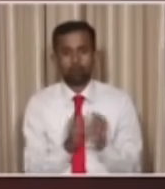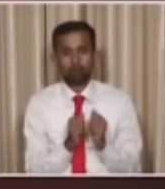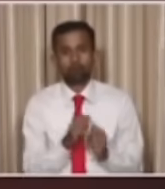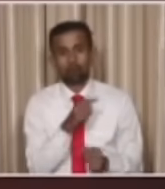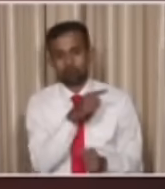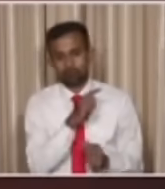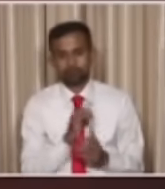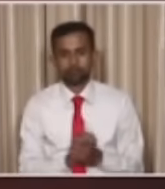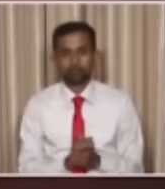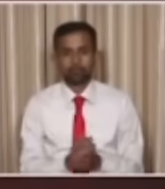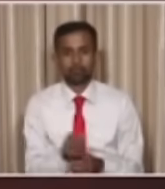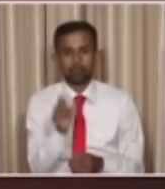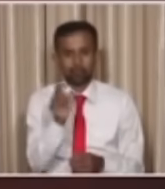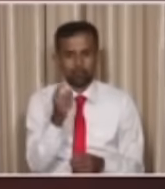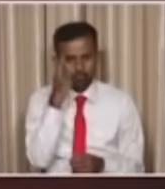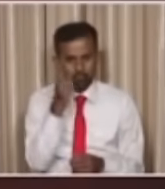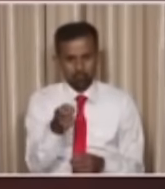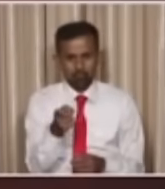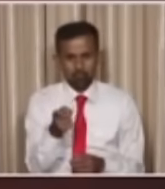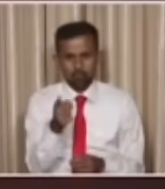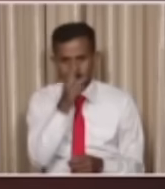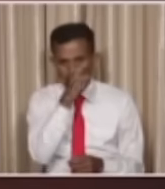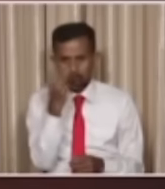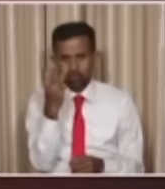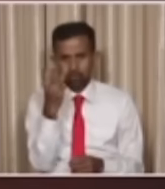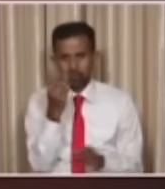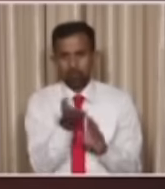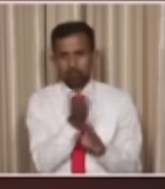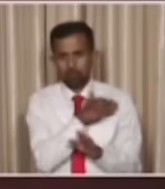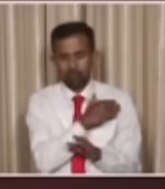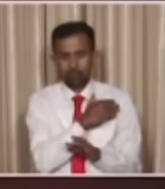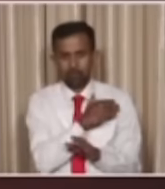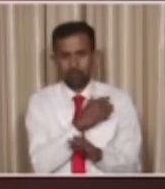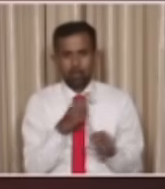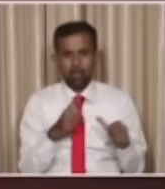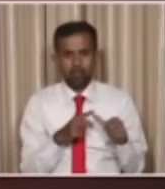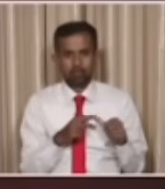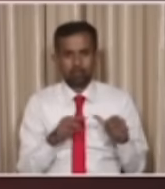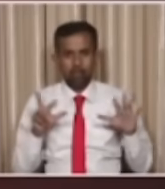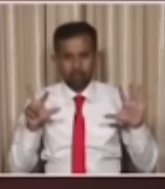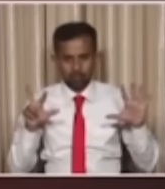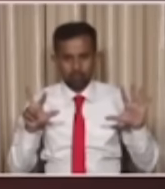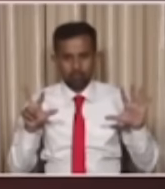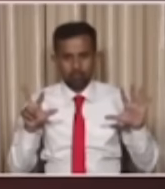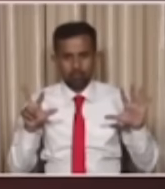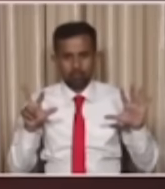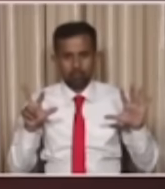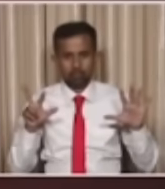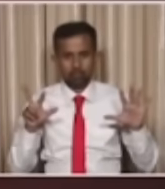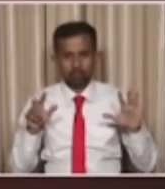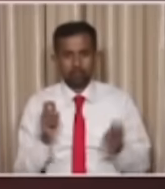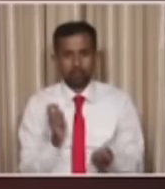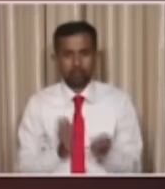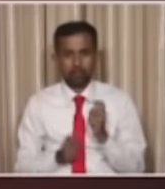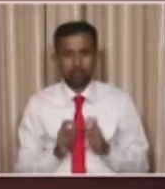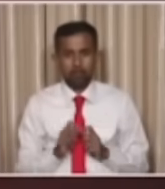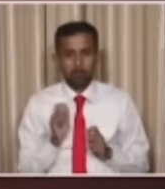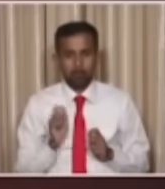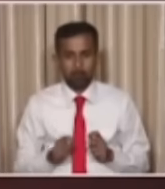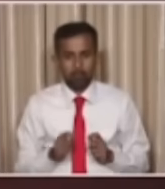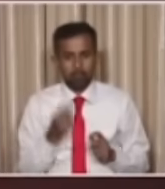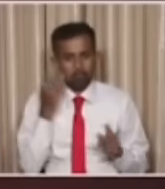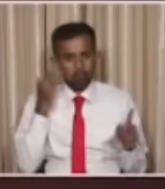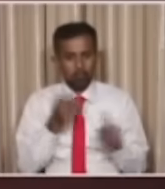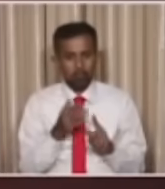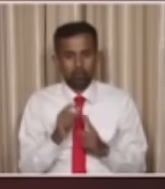කරන්නේ. ඔබතුමාට මතක ඇති හරියට මීට මාස 3කට කලින් මාගේ මතක යන අගෝස්තු 8 වෙනිදා මේ ක්‍රිකට් පාලක මණ්ඩලයේ